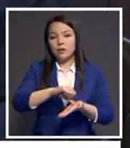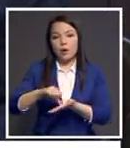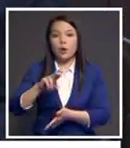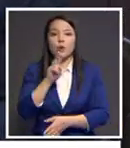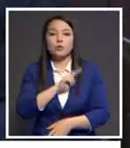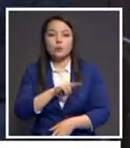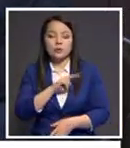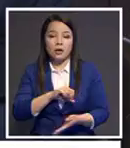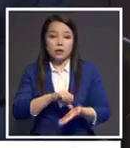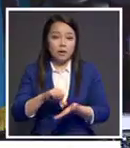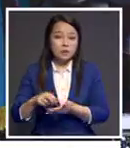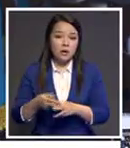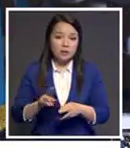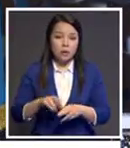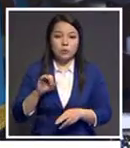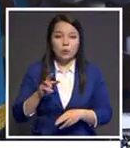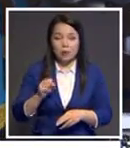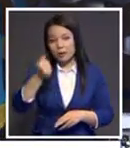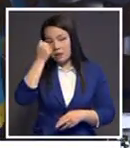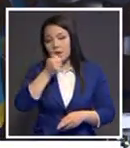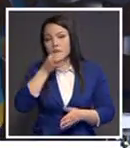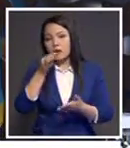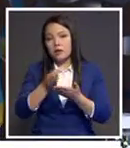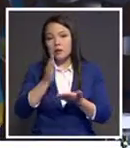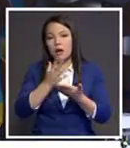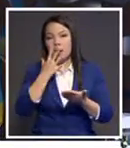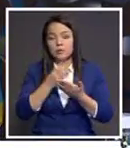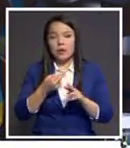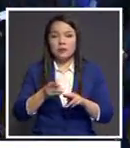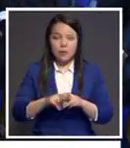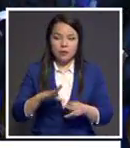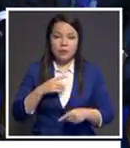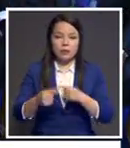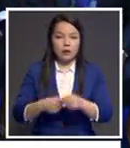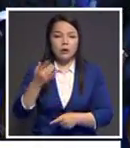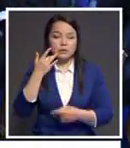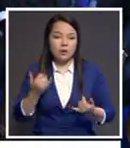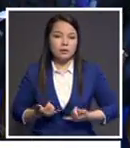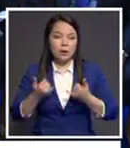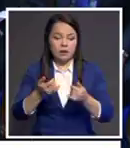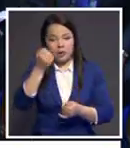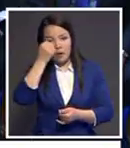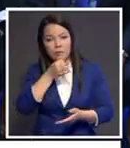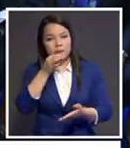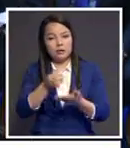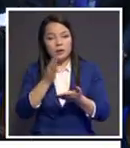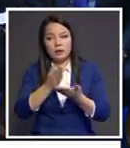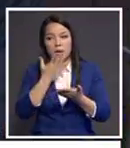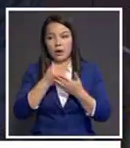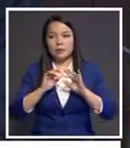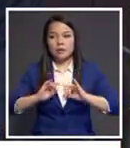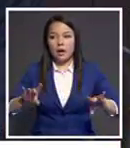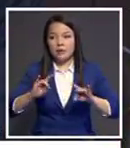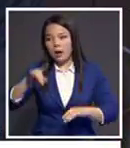Сума Чакрабартиге ризашылық білдіріп, осындай екіжақты кездесудің дәстүрлі сипат алғанын айтты. Қазақстан президенті қазіргі